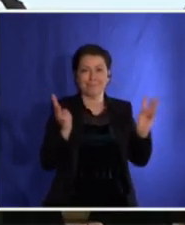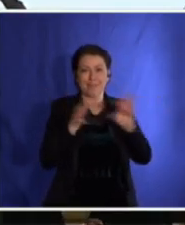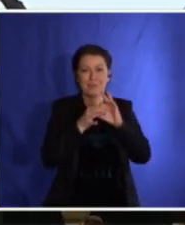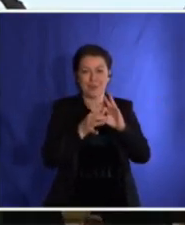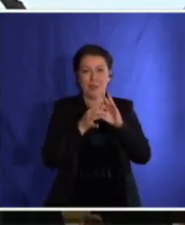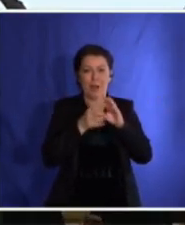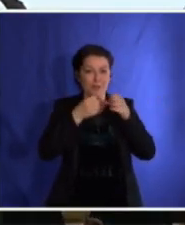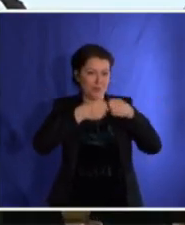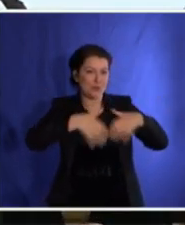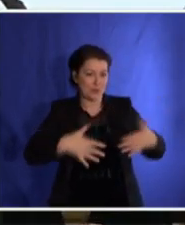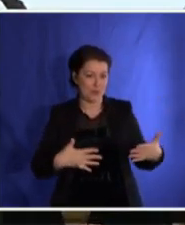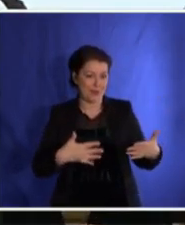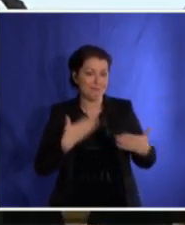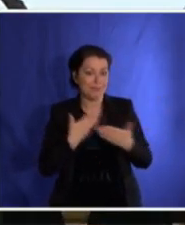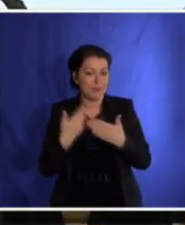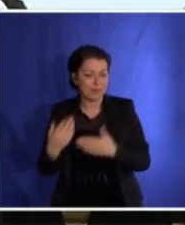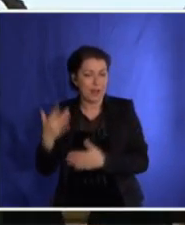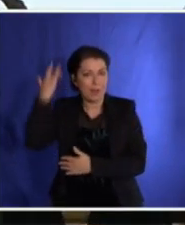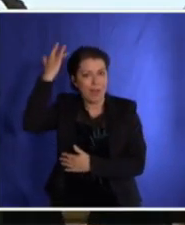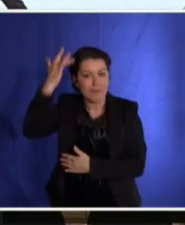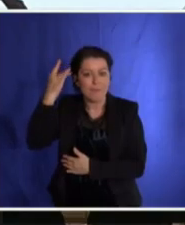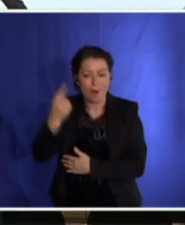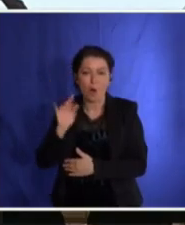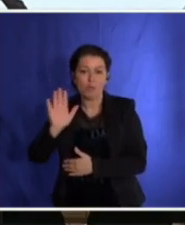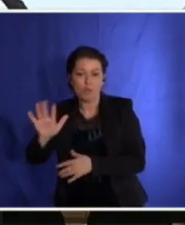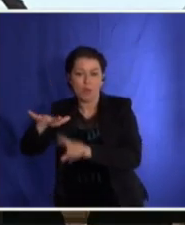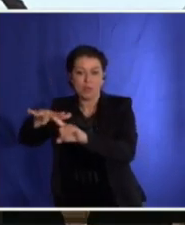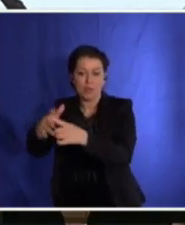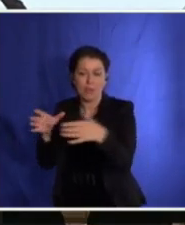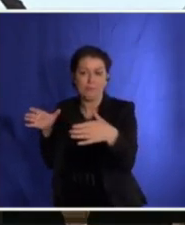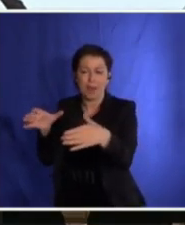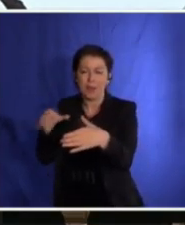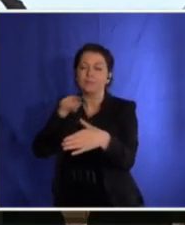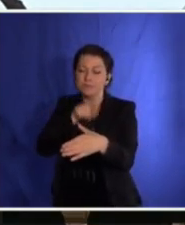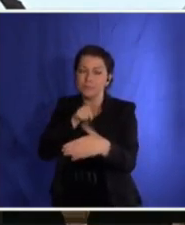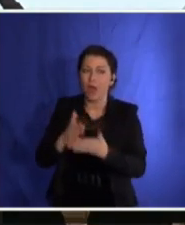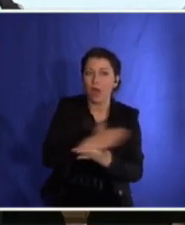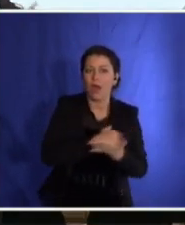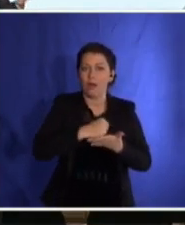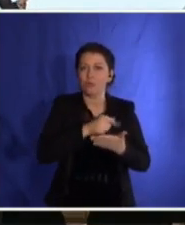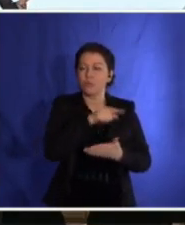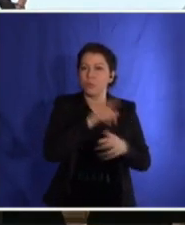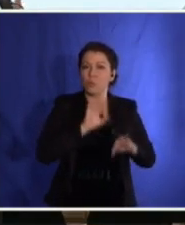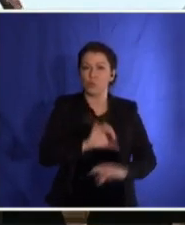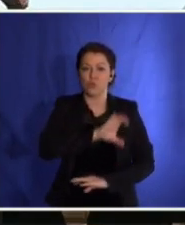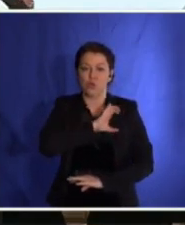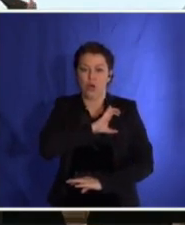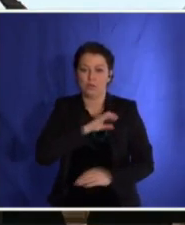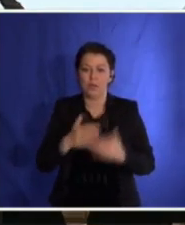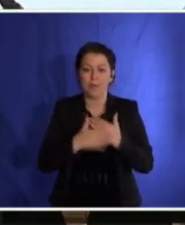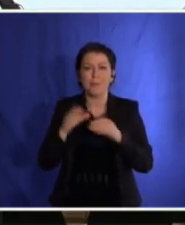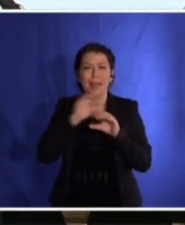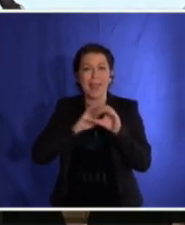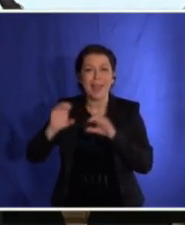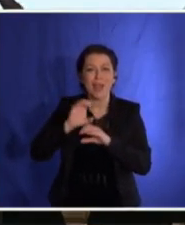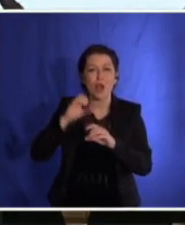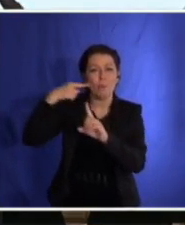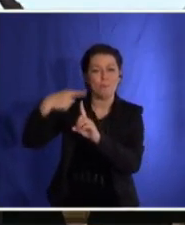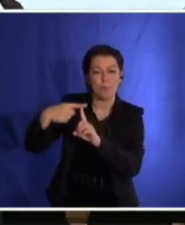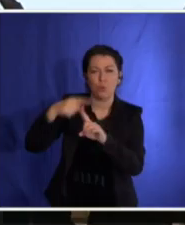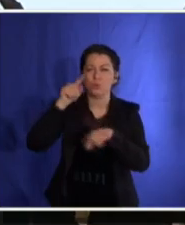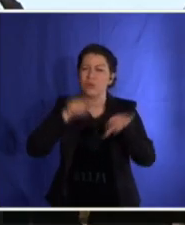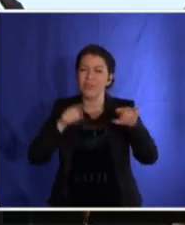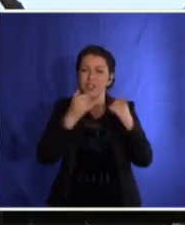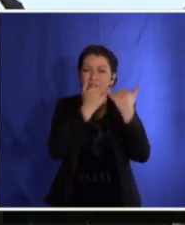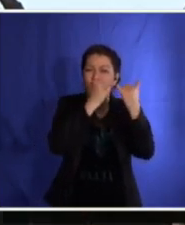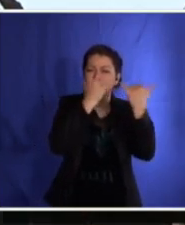genau das hat Erwin Bröll mit seinem Team zur Chance gemacht. Und wenn man jetzt schaut, was EcoPlus und andere Einrichtungen